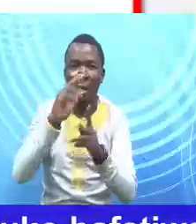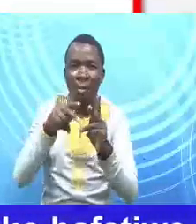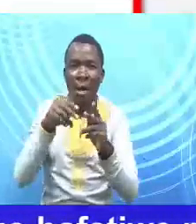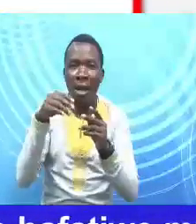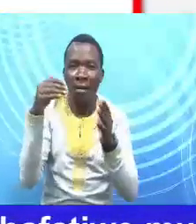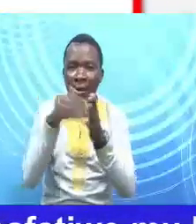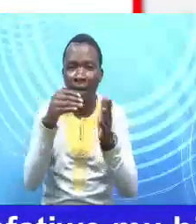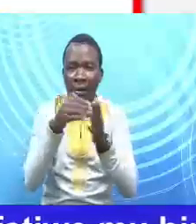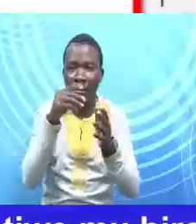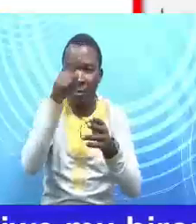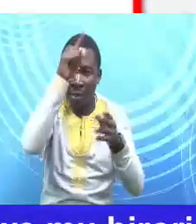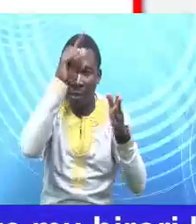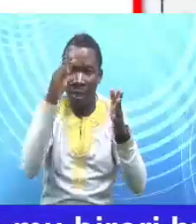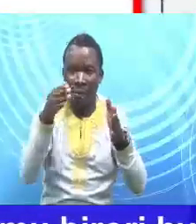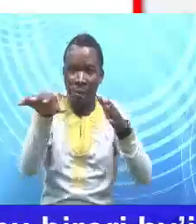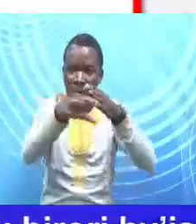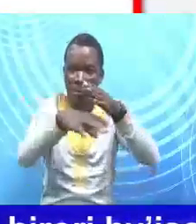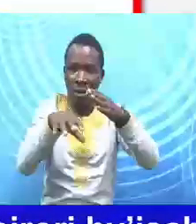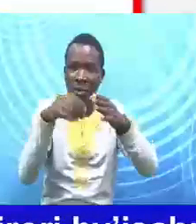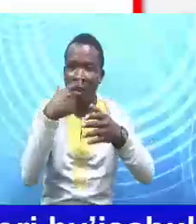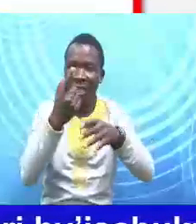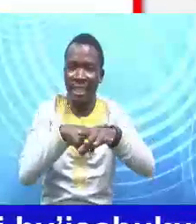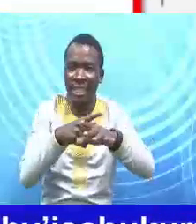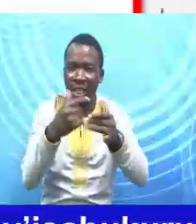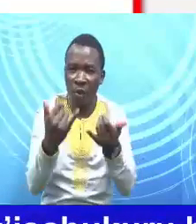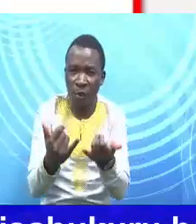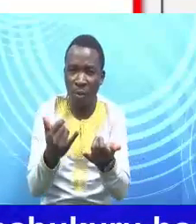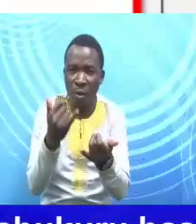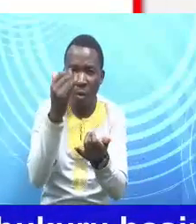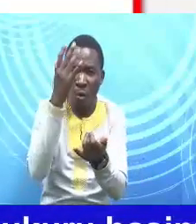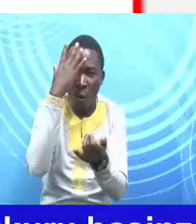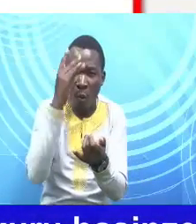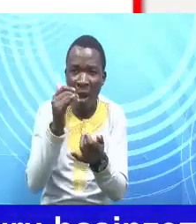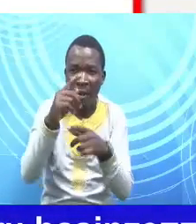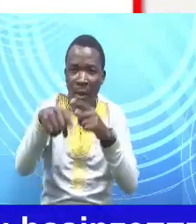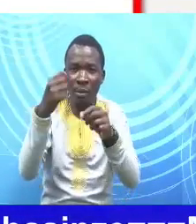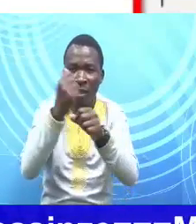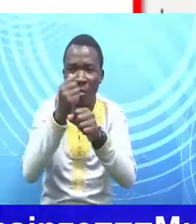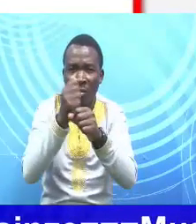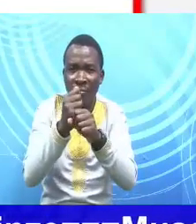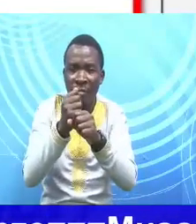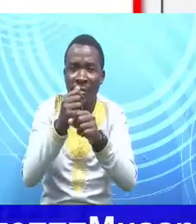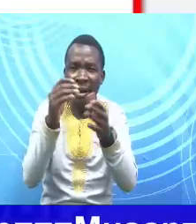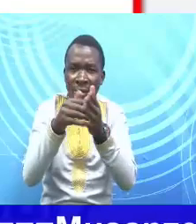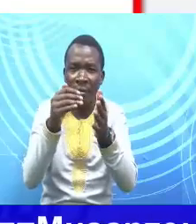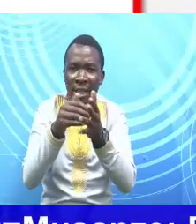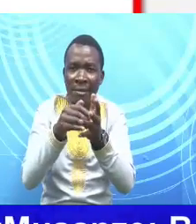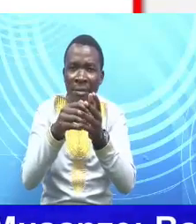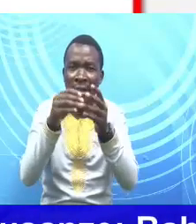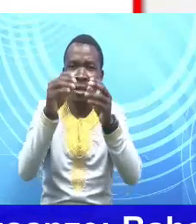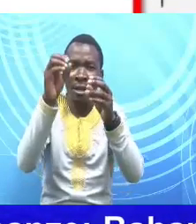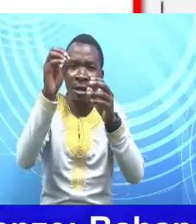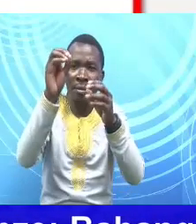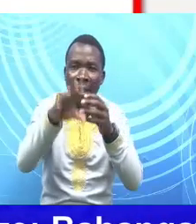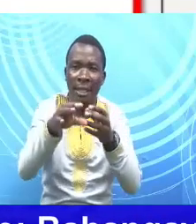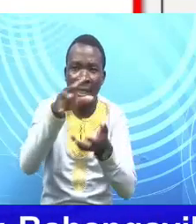bato muri kare gace bavuga ati se n'ibi bihe turimo kuki tugomba gukora bakanatubangamira bateza akavuyo.